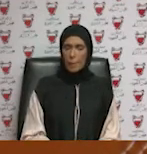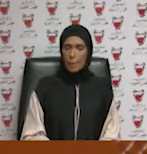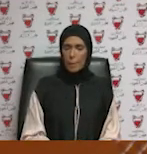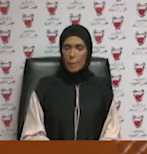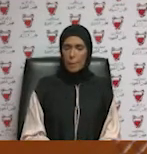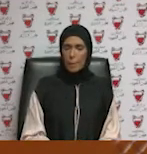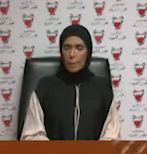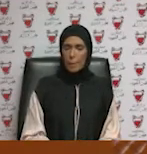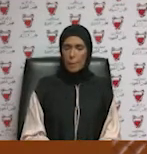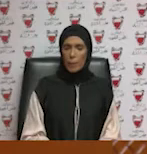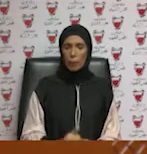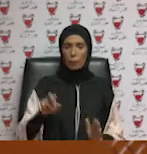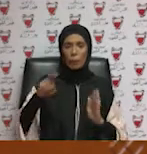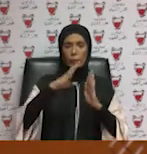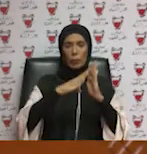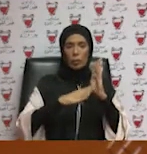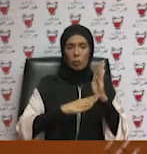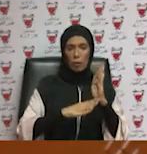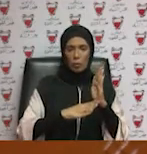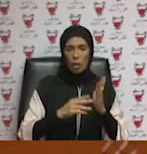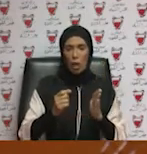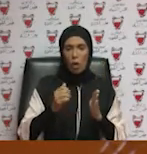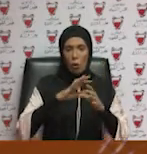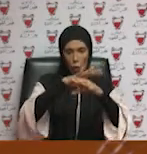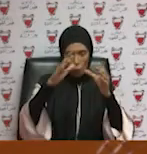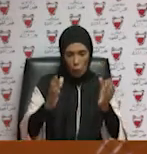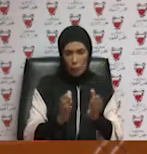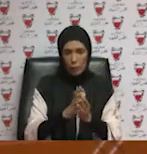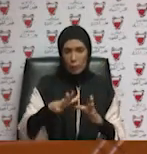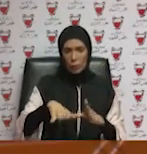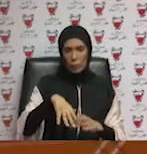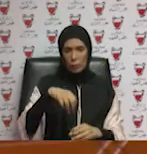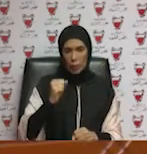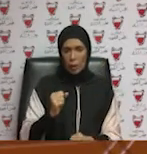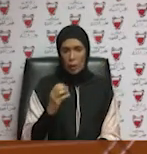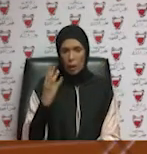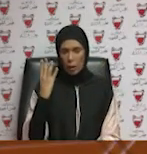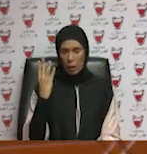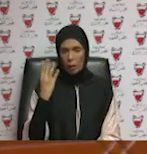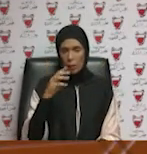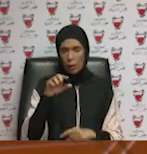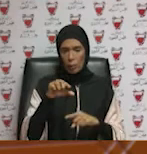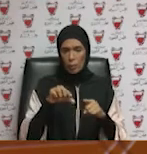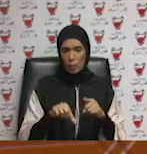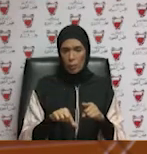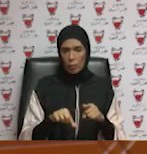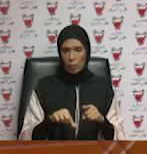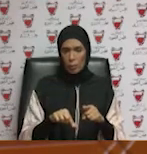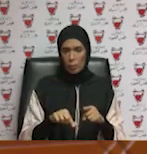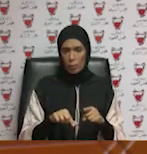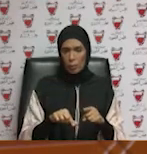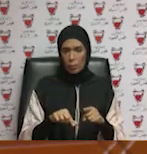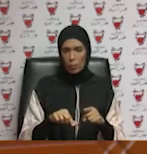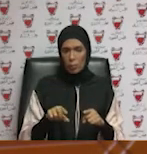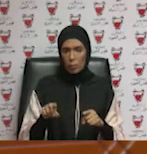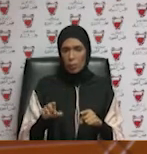طبعا أشار التقرير بأن تكاليف الإنتاج في حقل البحرين ارتفعت 40%، ولكن لم يحدد لنا